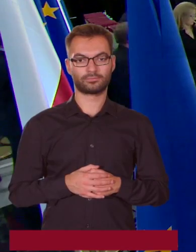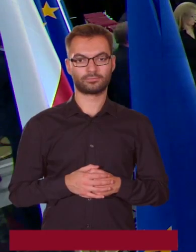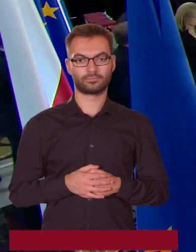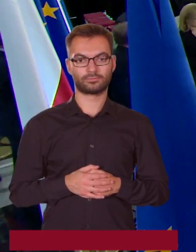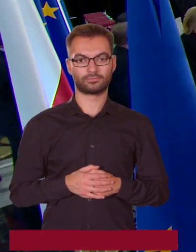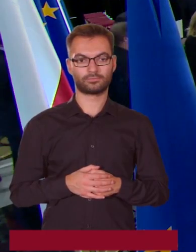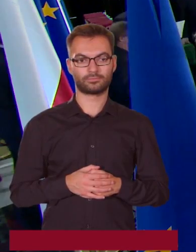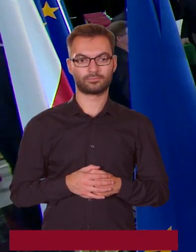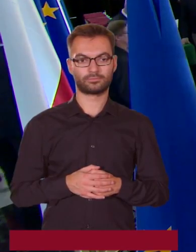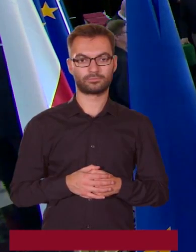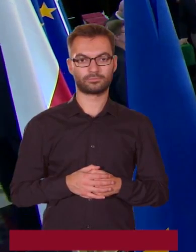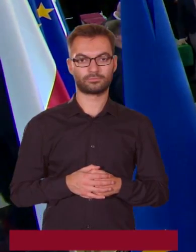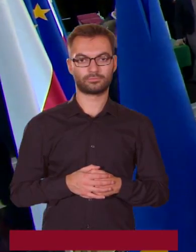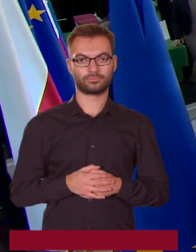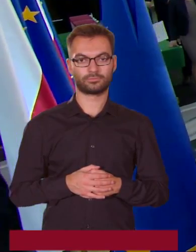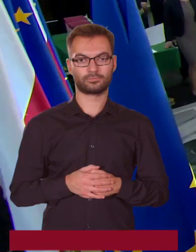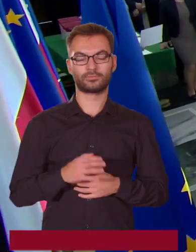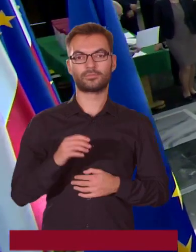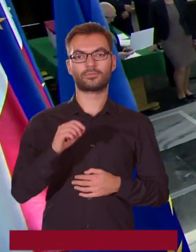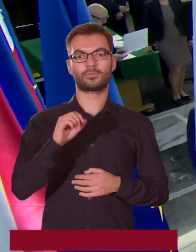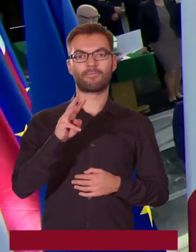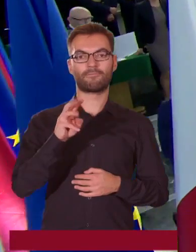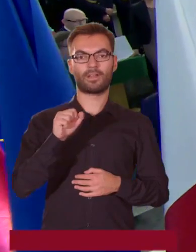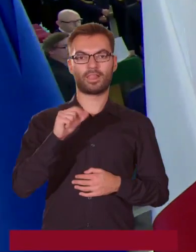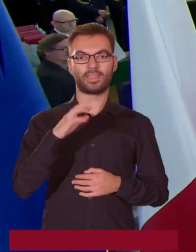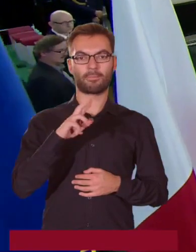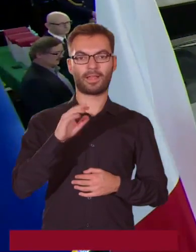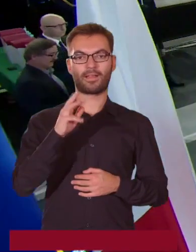Proszę pana Waldemara Franciszka Andzela.